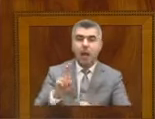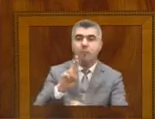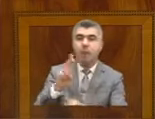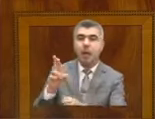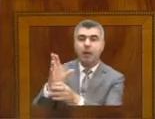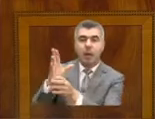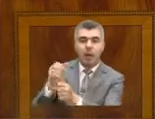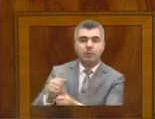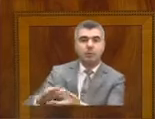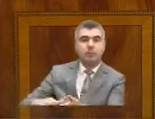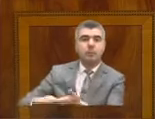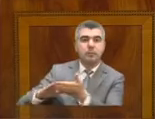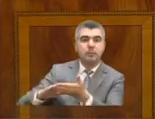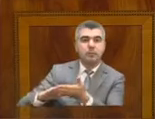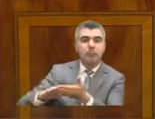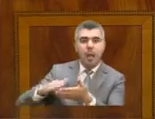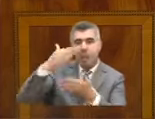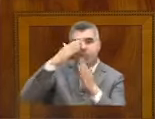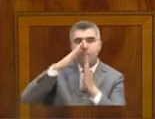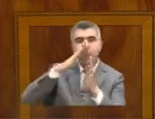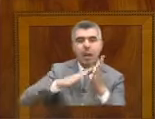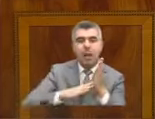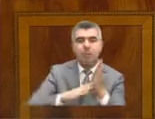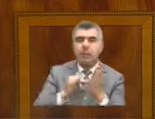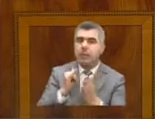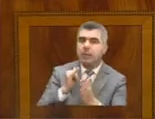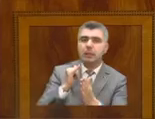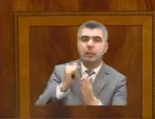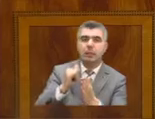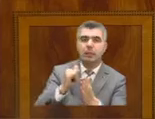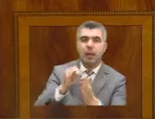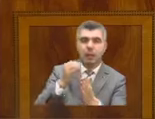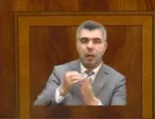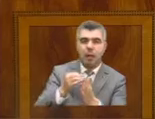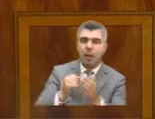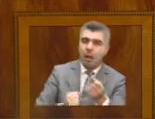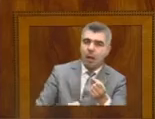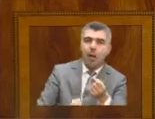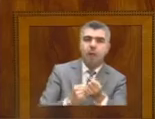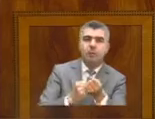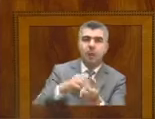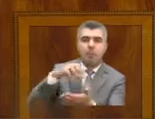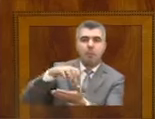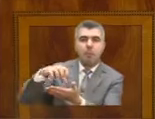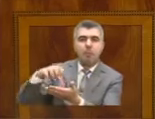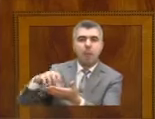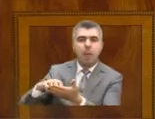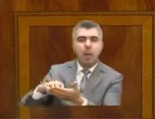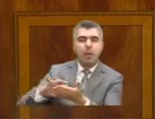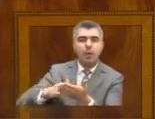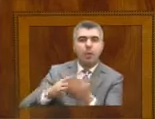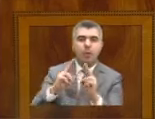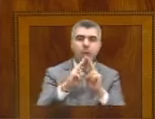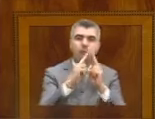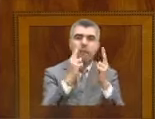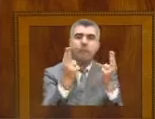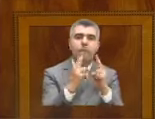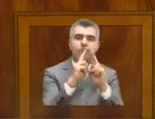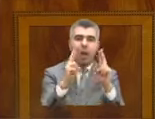أجل الارتقاء ببلادنا إلى المكان التي يستحقها بين البلدان في عالم